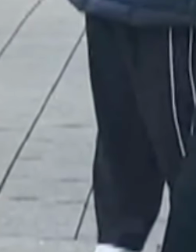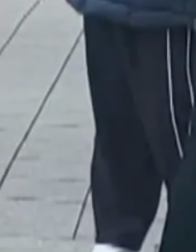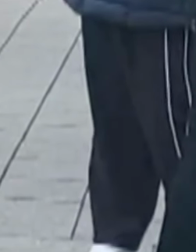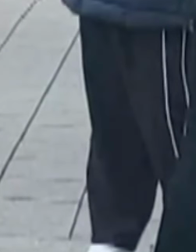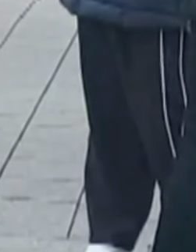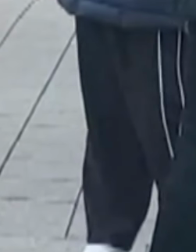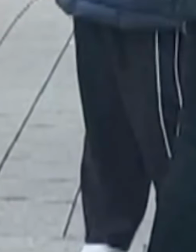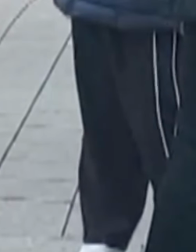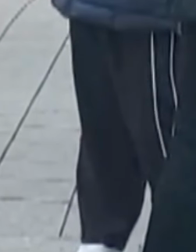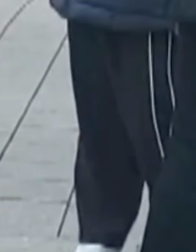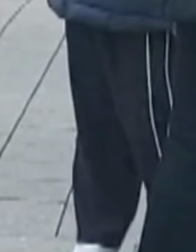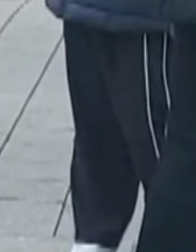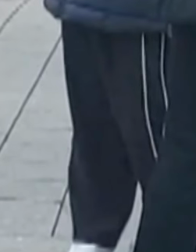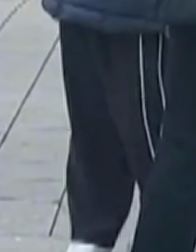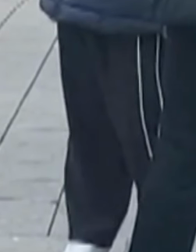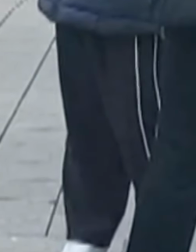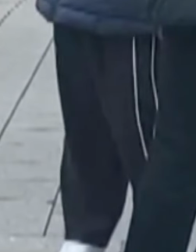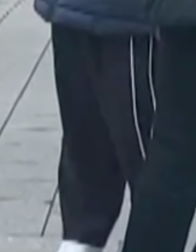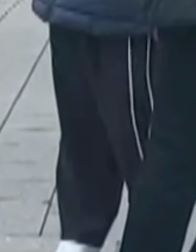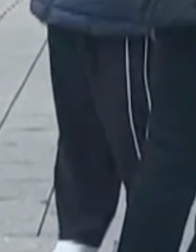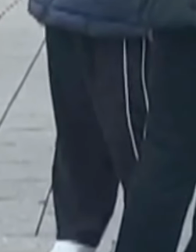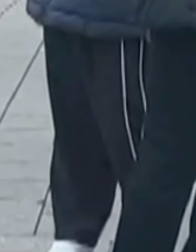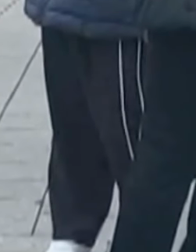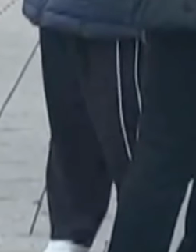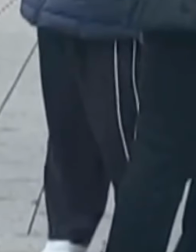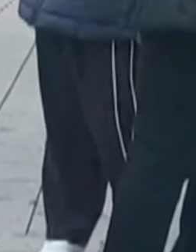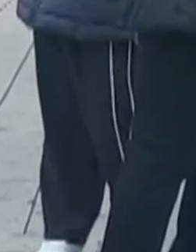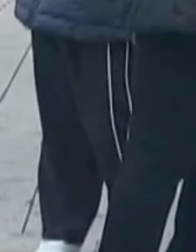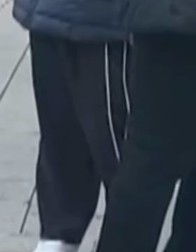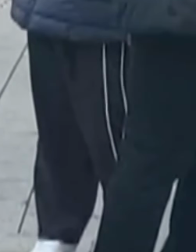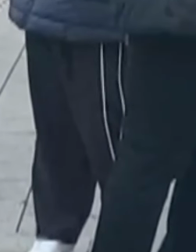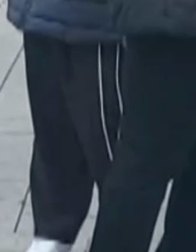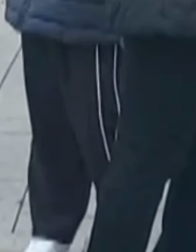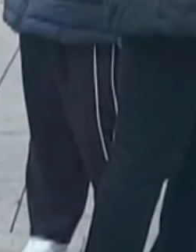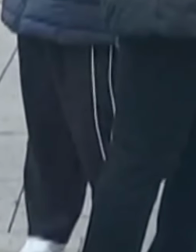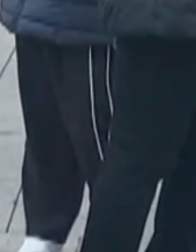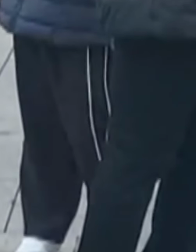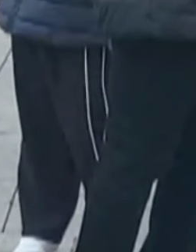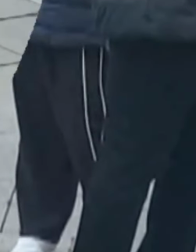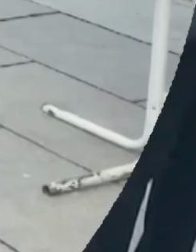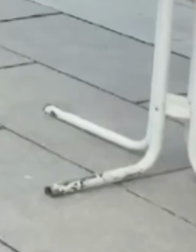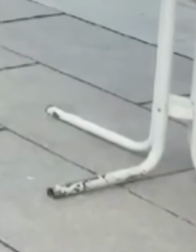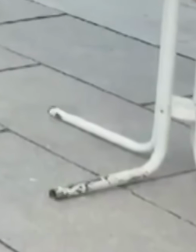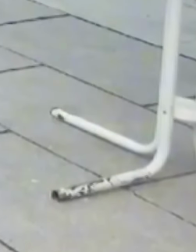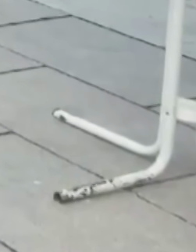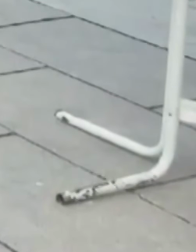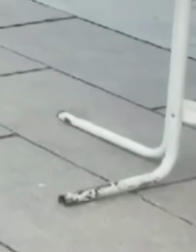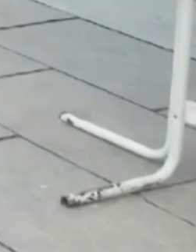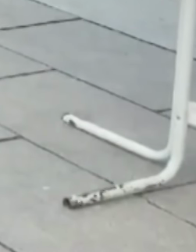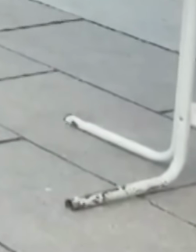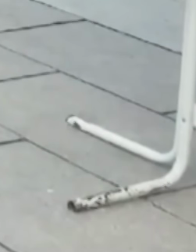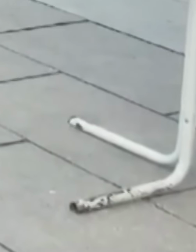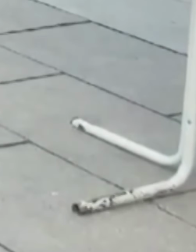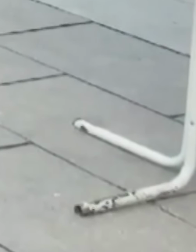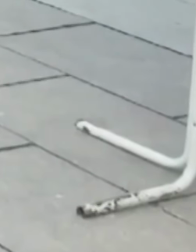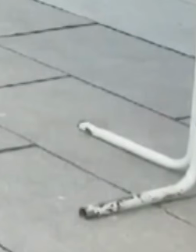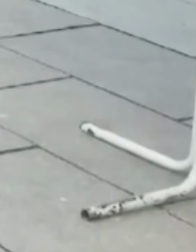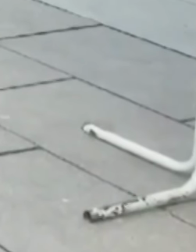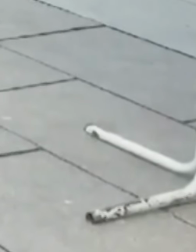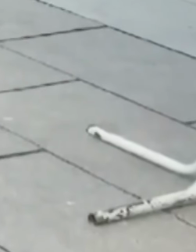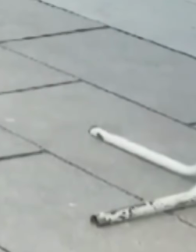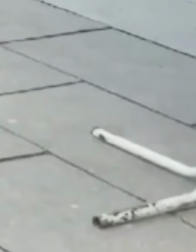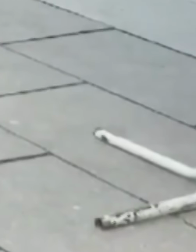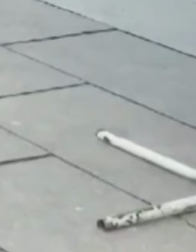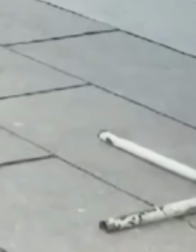Taliban versuchte ich, meine Landesleute, die allein sind, helfen und unterstützen.